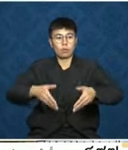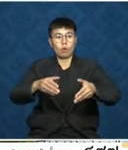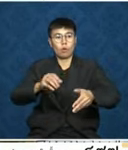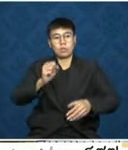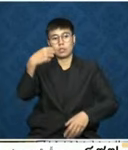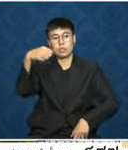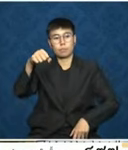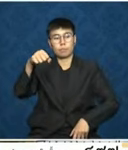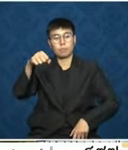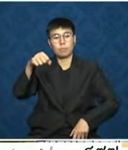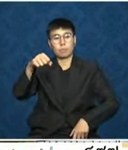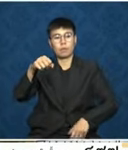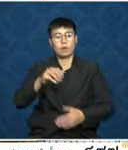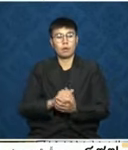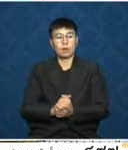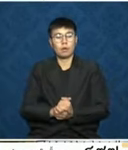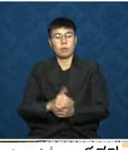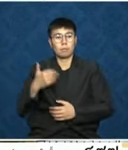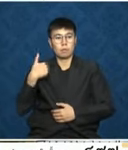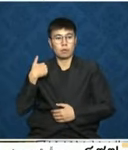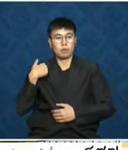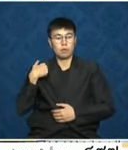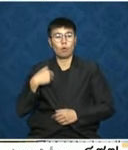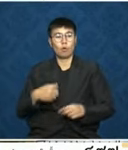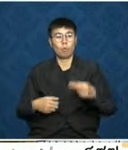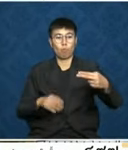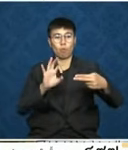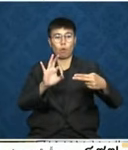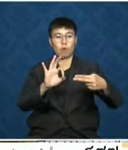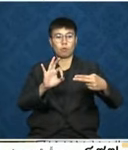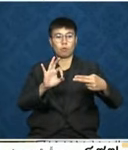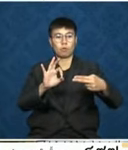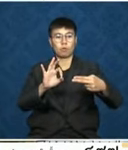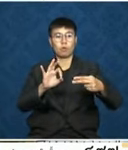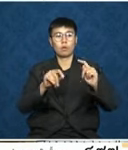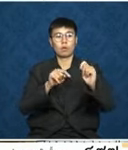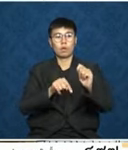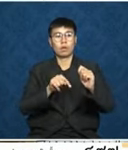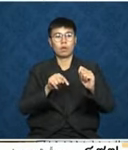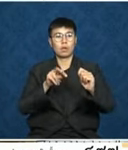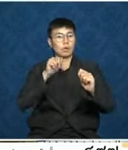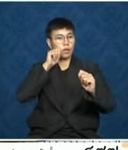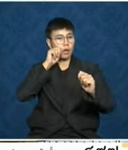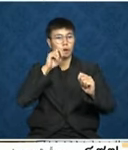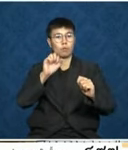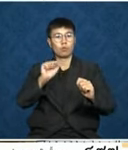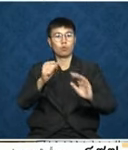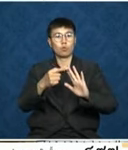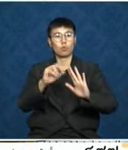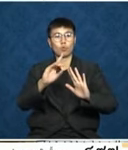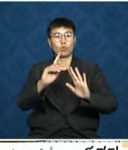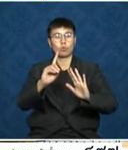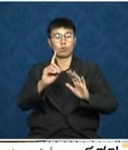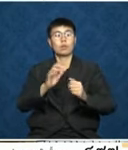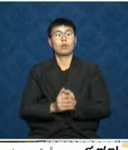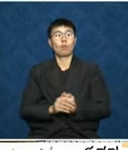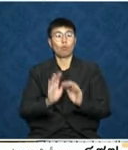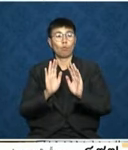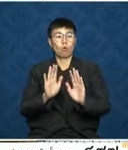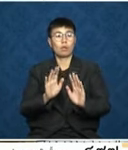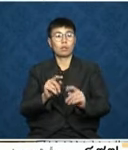ครับตำบลโคกตูมแล้วก็อีกจุดนึงจะเป็นหมู่ที่ 9ครับหมู่ที่ 9ตำบลน้ำสุดอำเภอพัฒนานิคมครับขอ